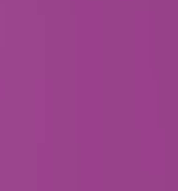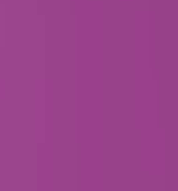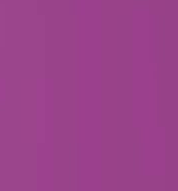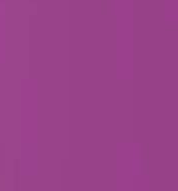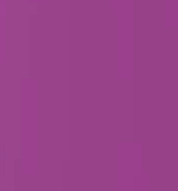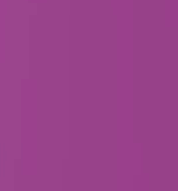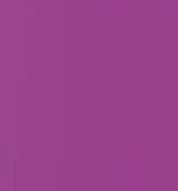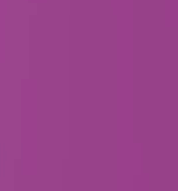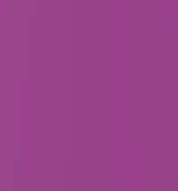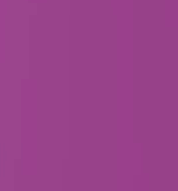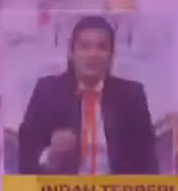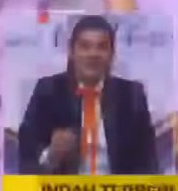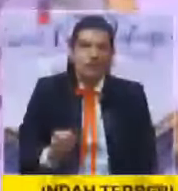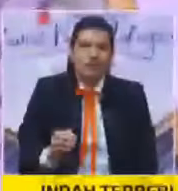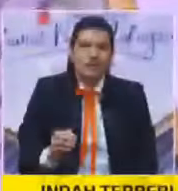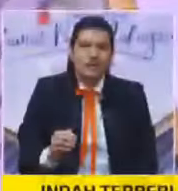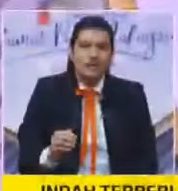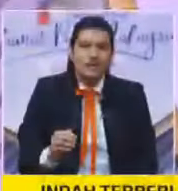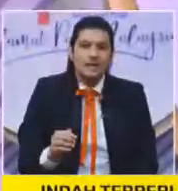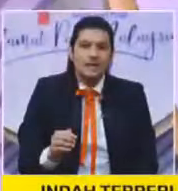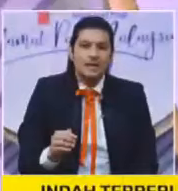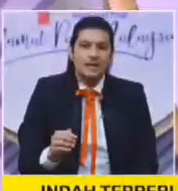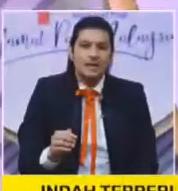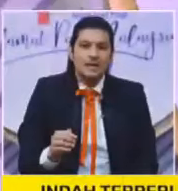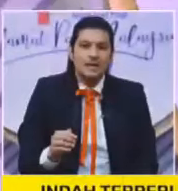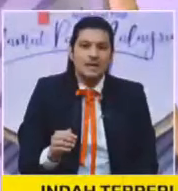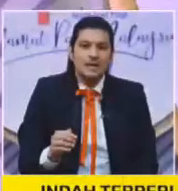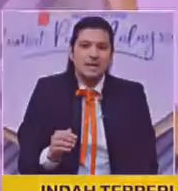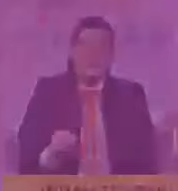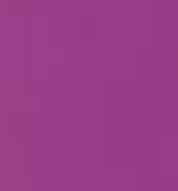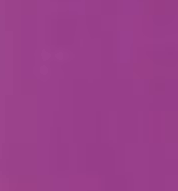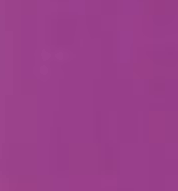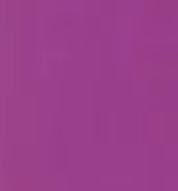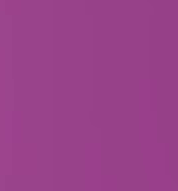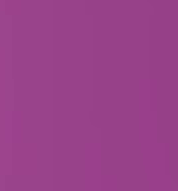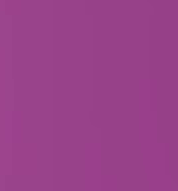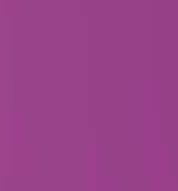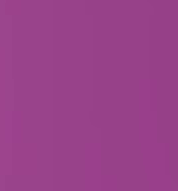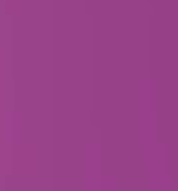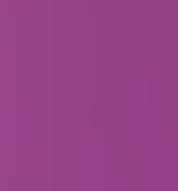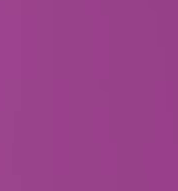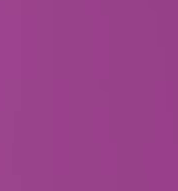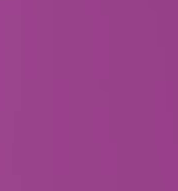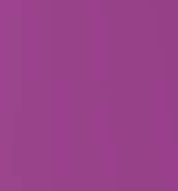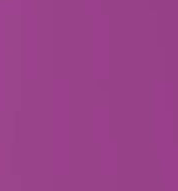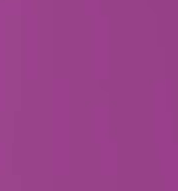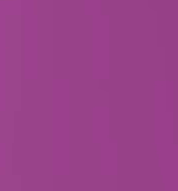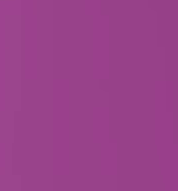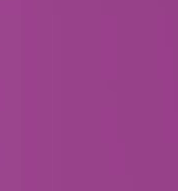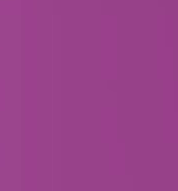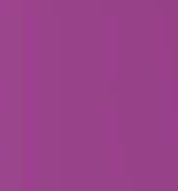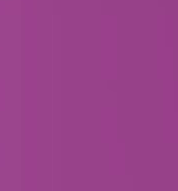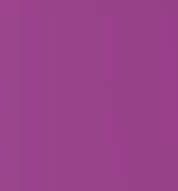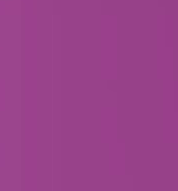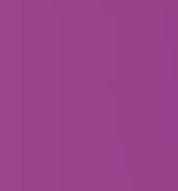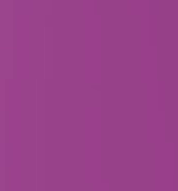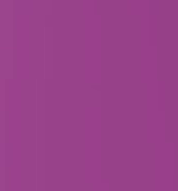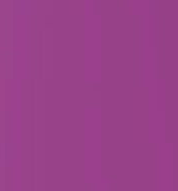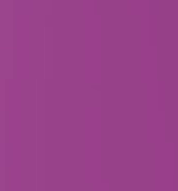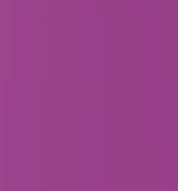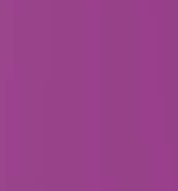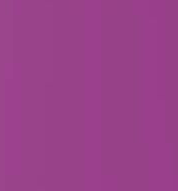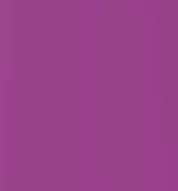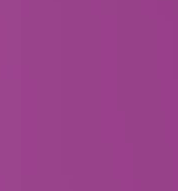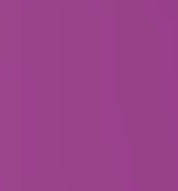RM300 dapatkan set periuk sil tahan lasak, ada 2 periuk dan 1 kuali. Kami bagi satu